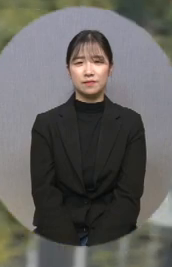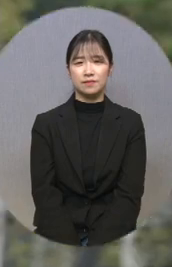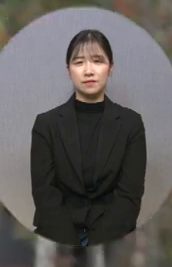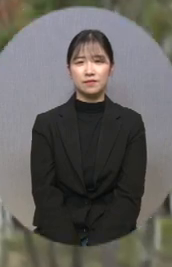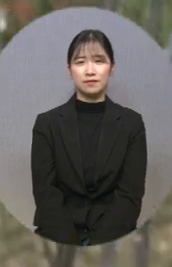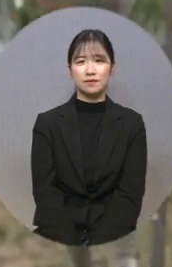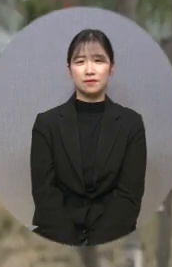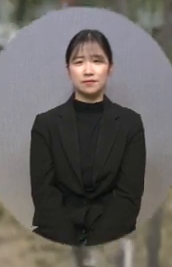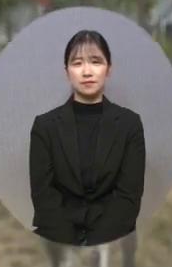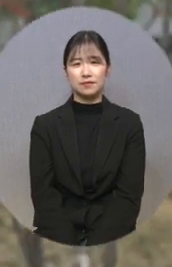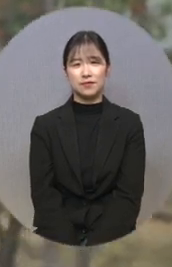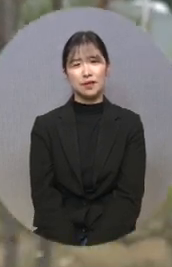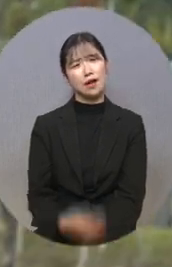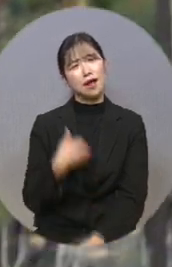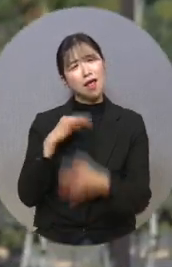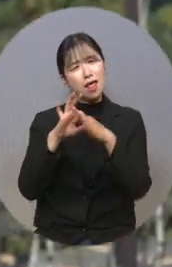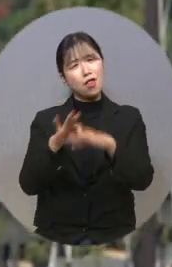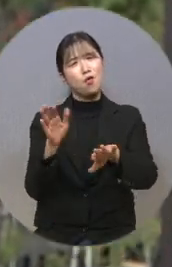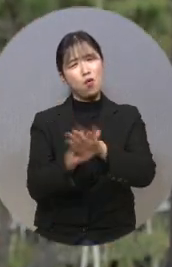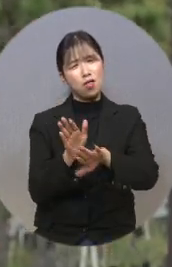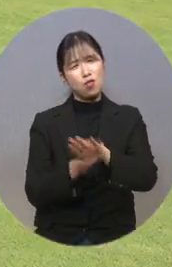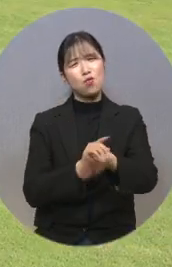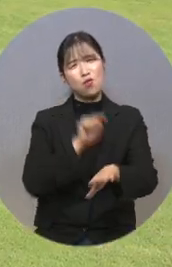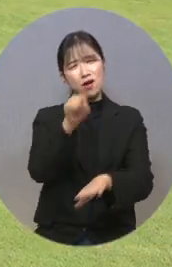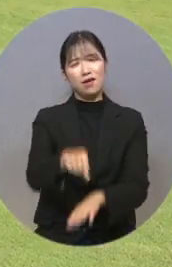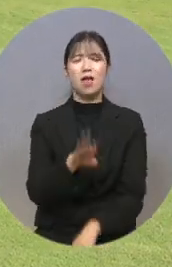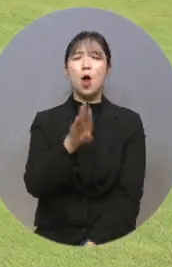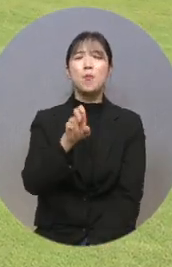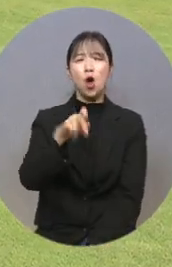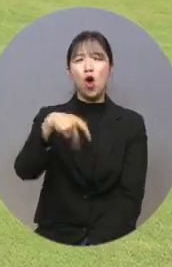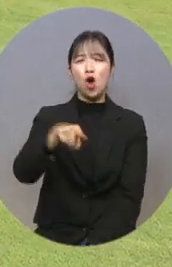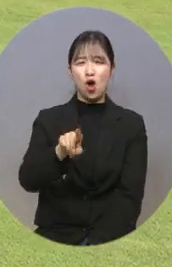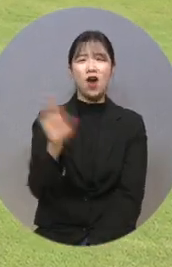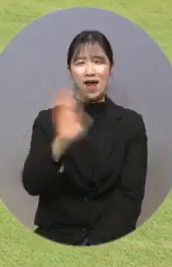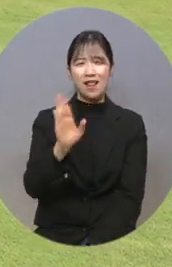여기다 왼쪽으로만. 벙커만 안 가면 잘하는 거다, 양.